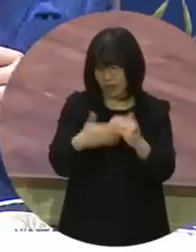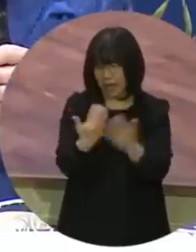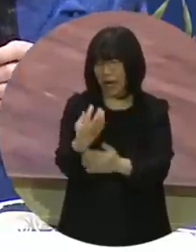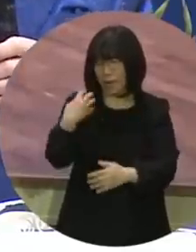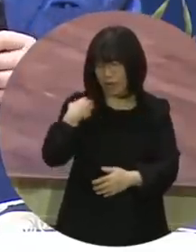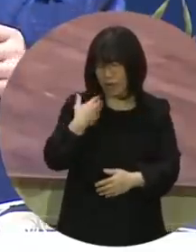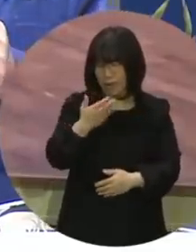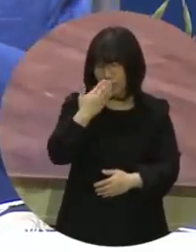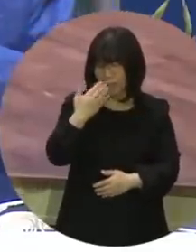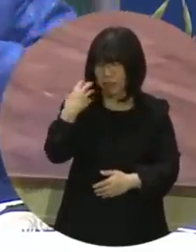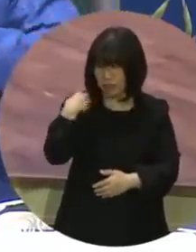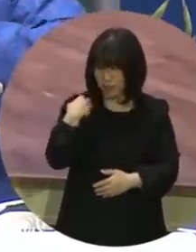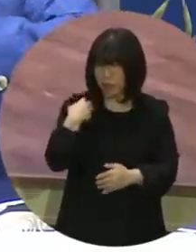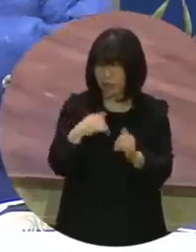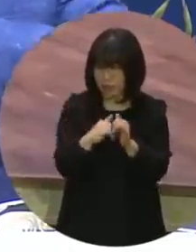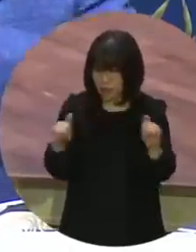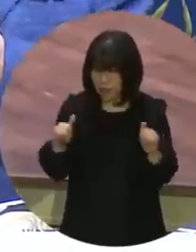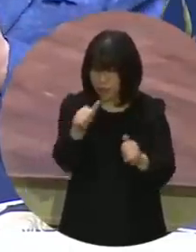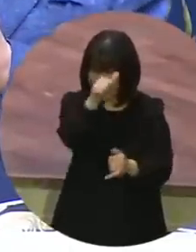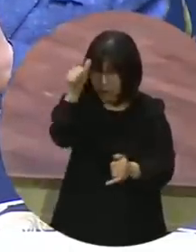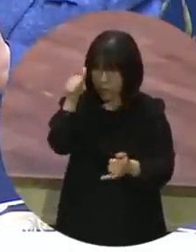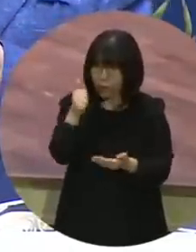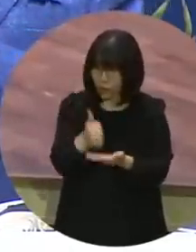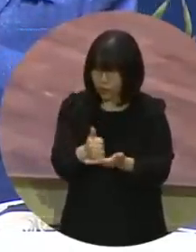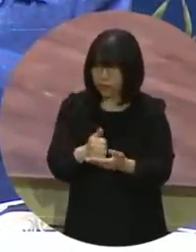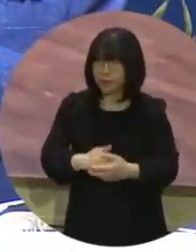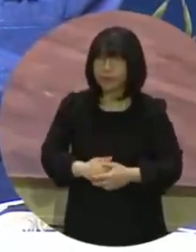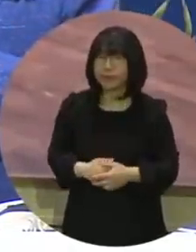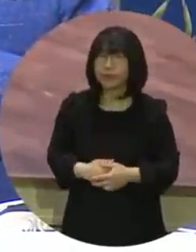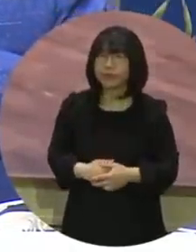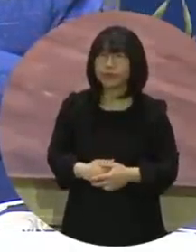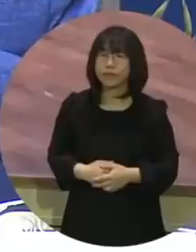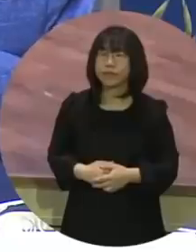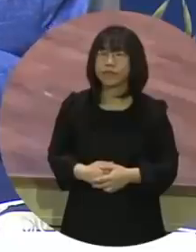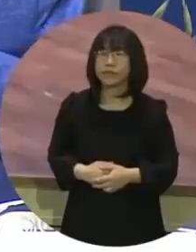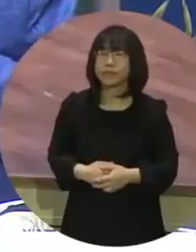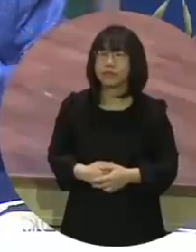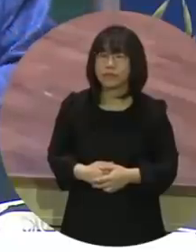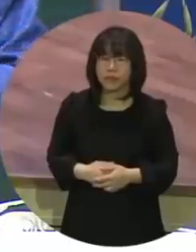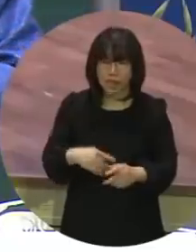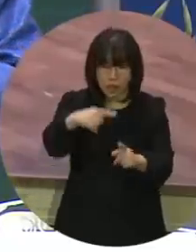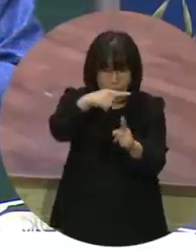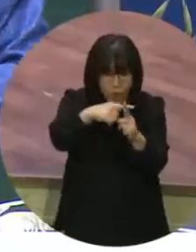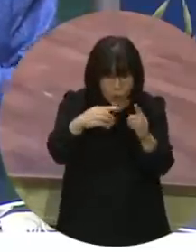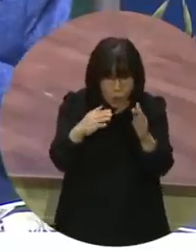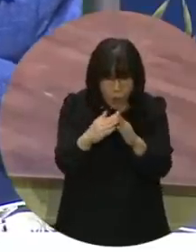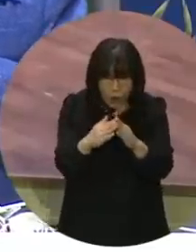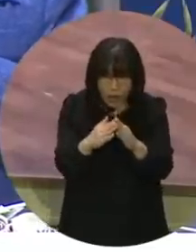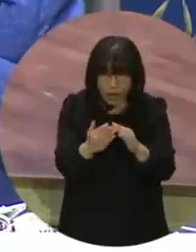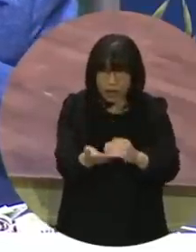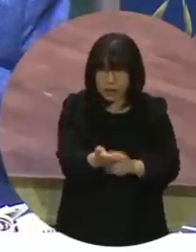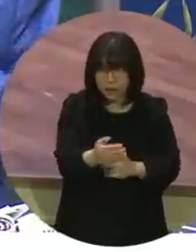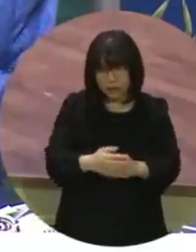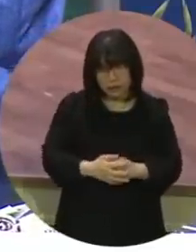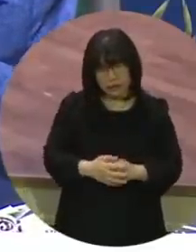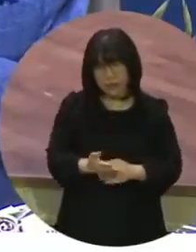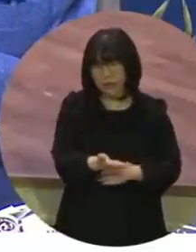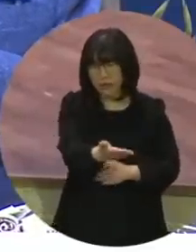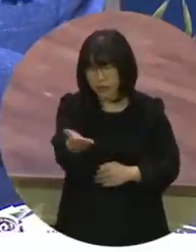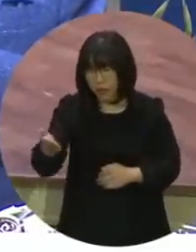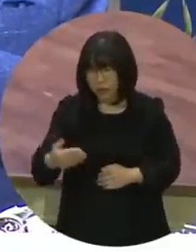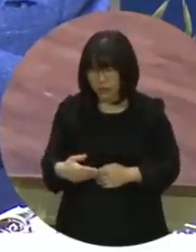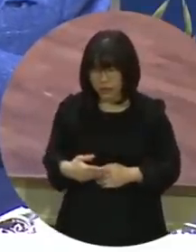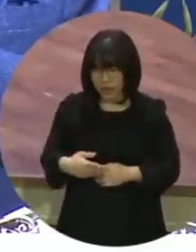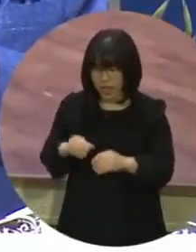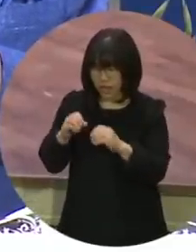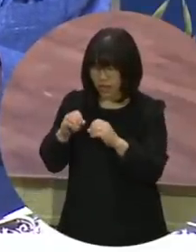아멘. 온 전도자의 식주인. 아니, 교회 와가지고 전도에 밥 한 끼도 안 사면서 식주인 되겠다고?